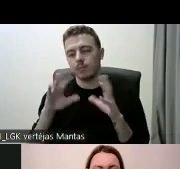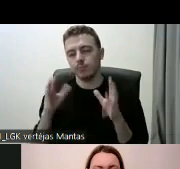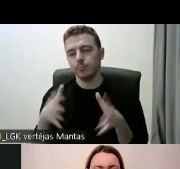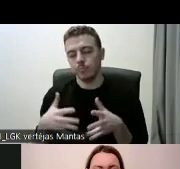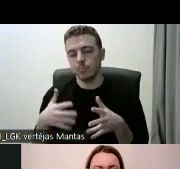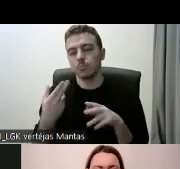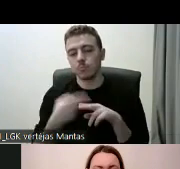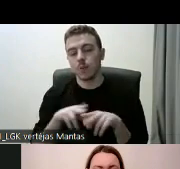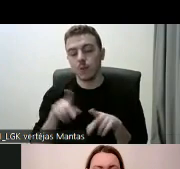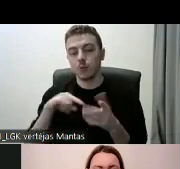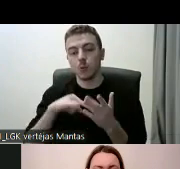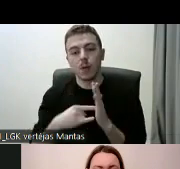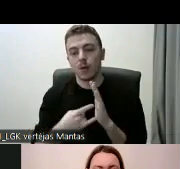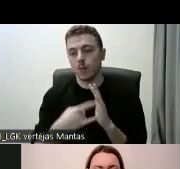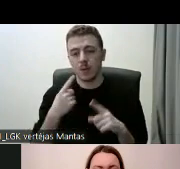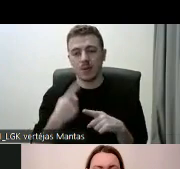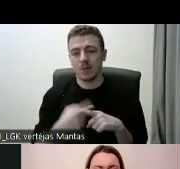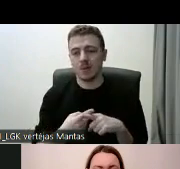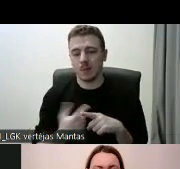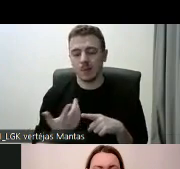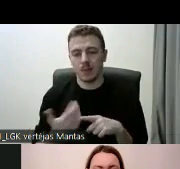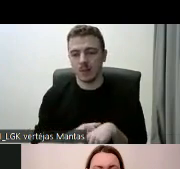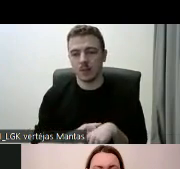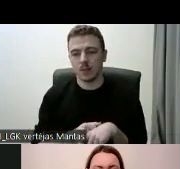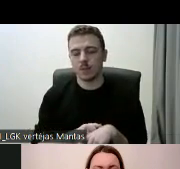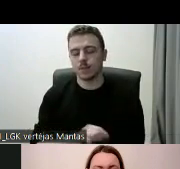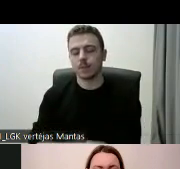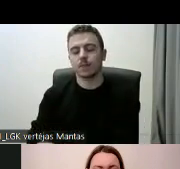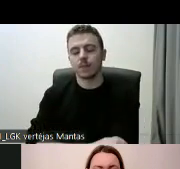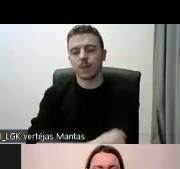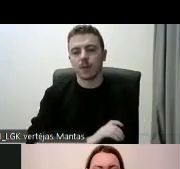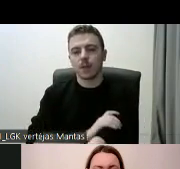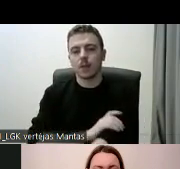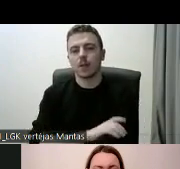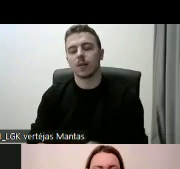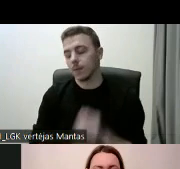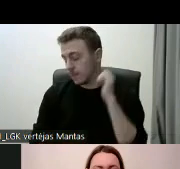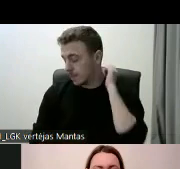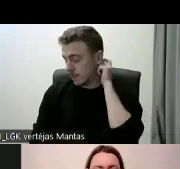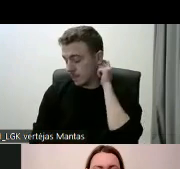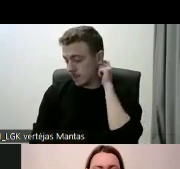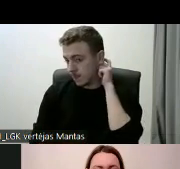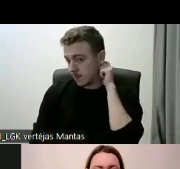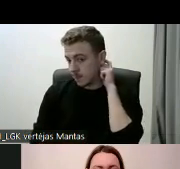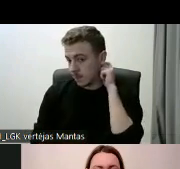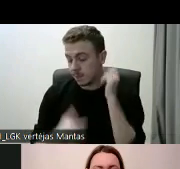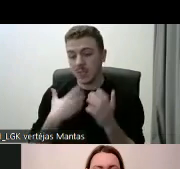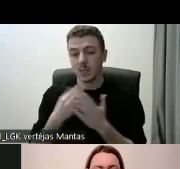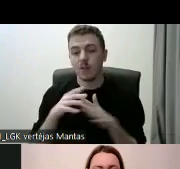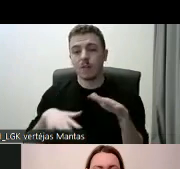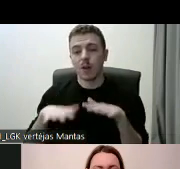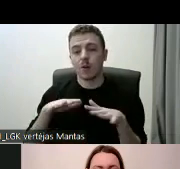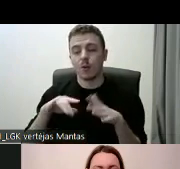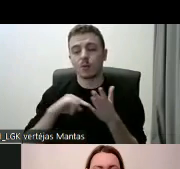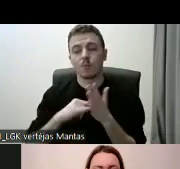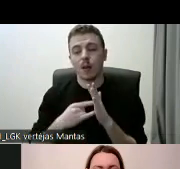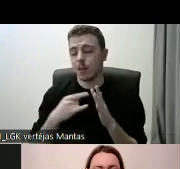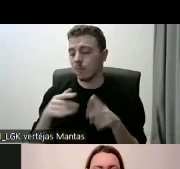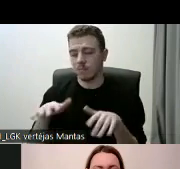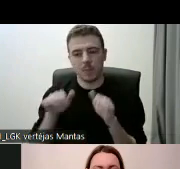numatyti. Mes paėmėme savo veiklos planą ir pasakėme, tęsime jį,